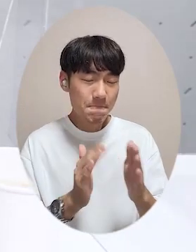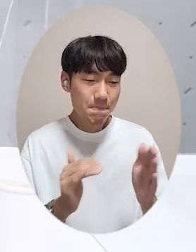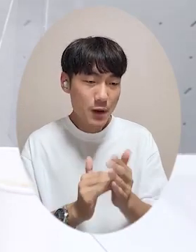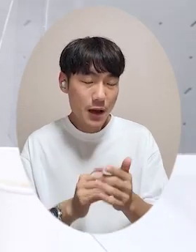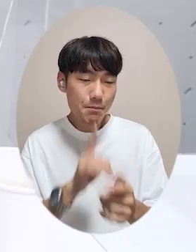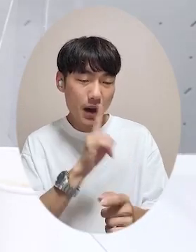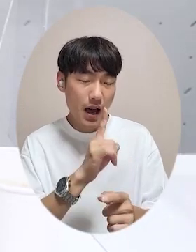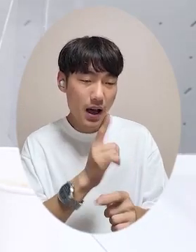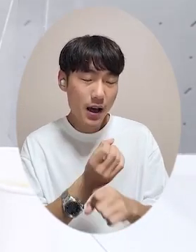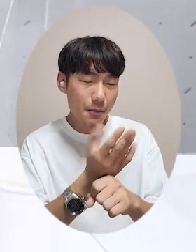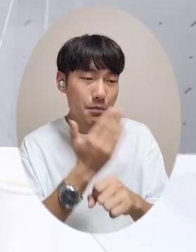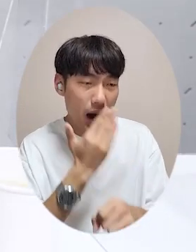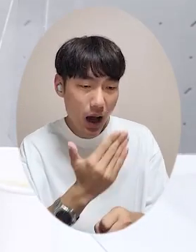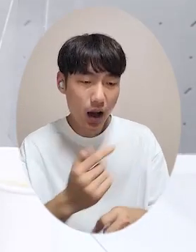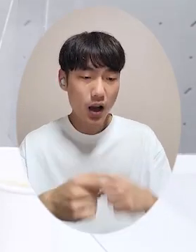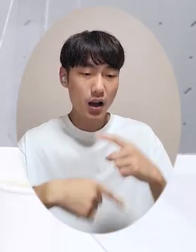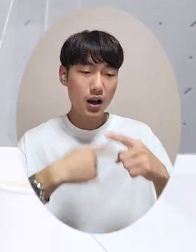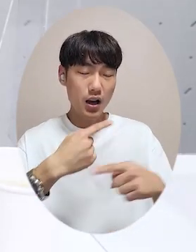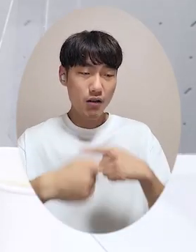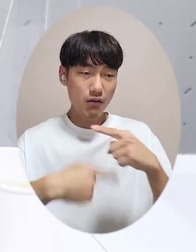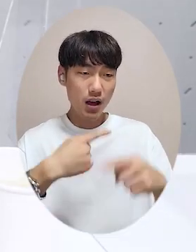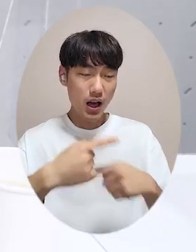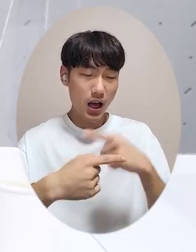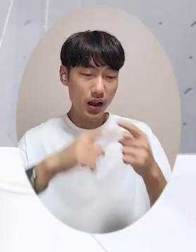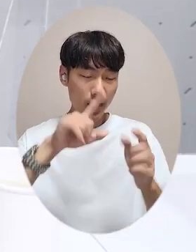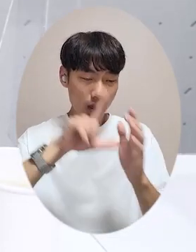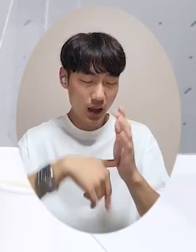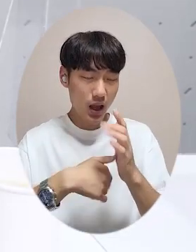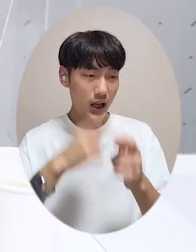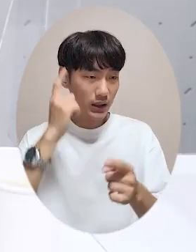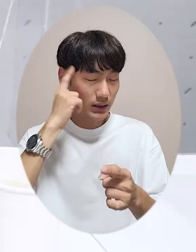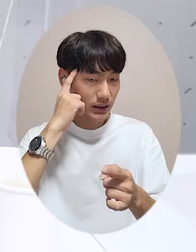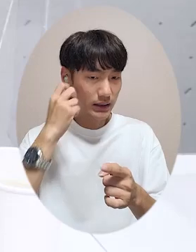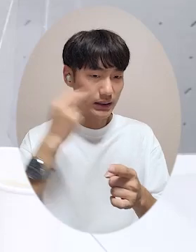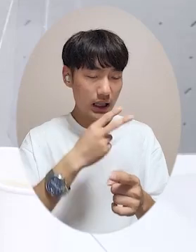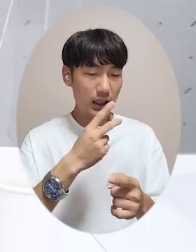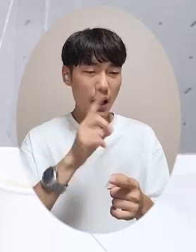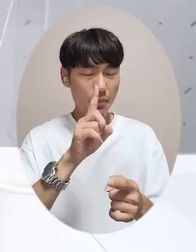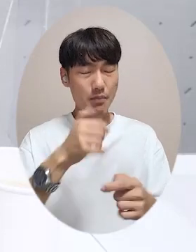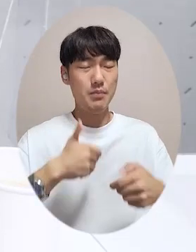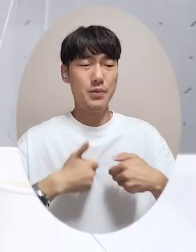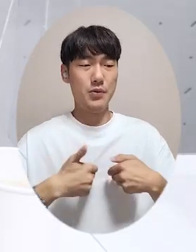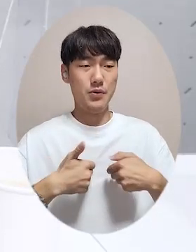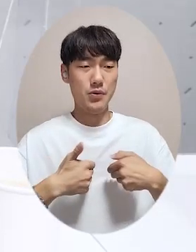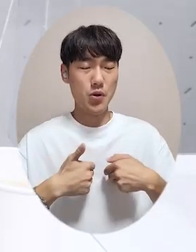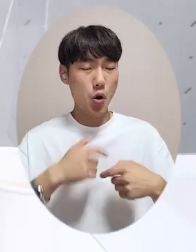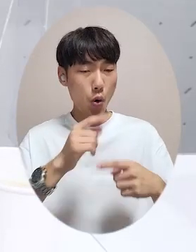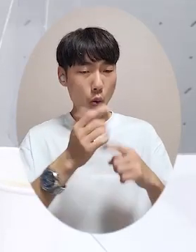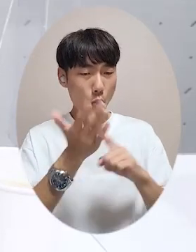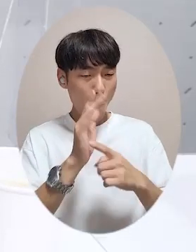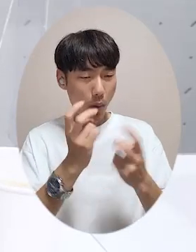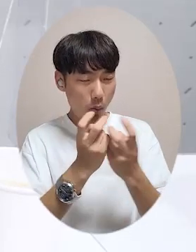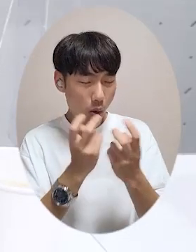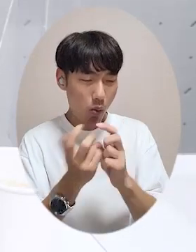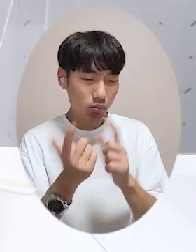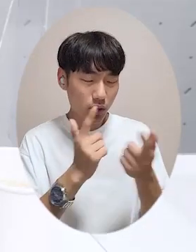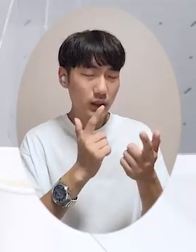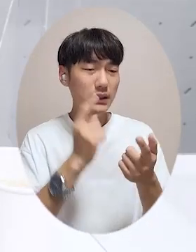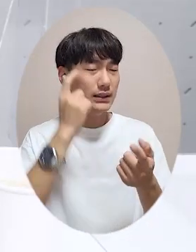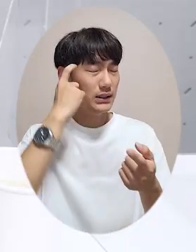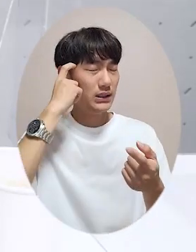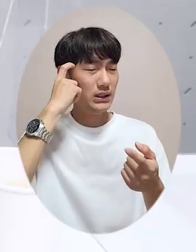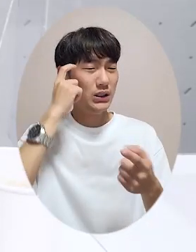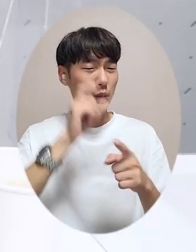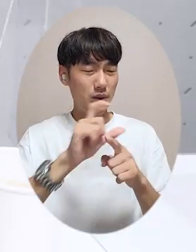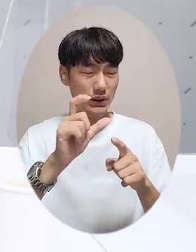하면 되는데 네. 수어 같은 경우에는 한 번 더 생각을 해야 되는 네 거잖아요. 이 맞습니다. 생각을 수어로 어떻게 표현을 하지 이러다 보니까 맞습니다.